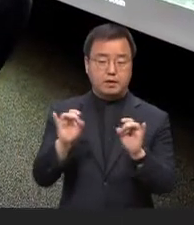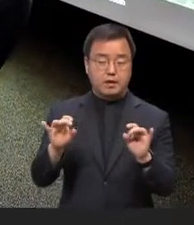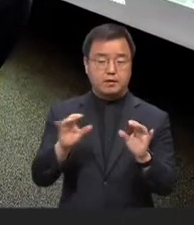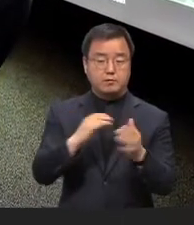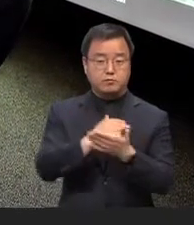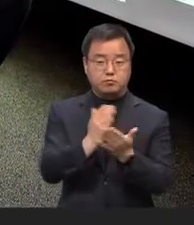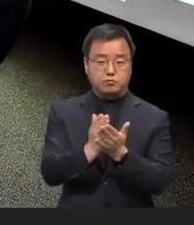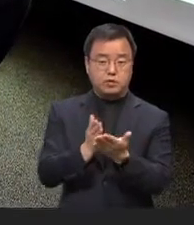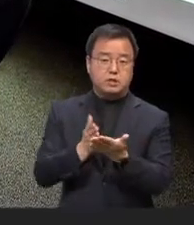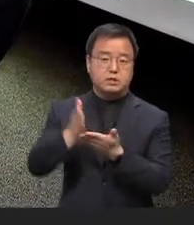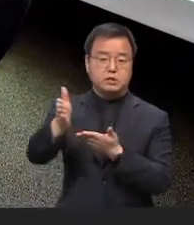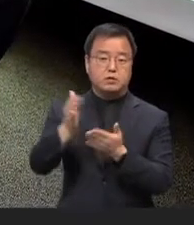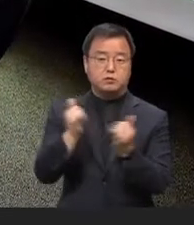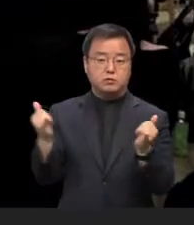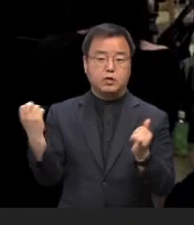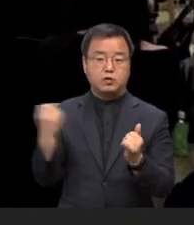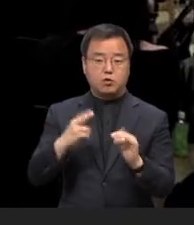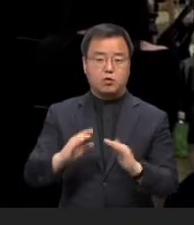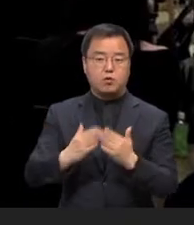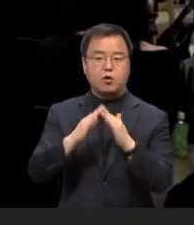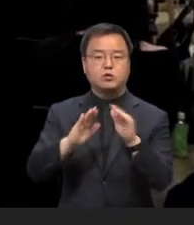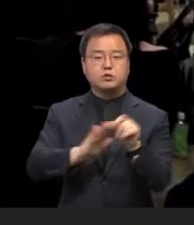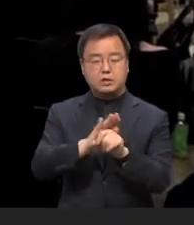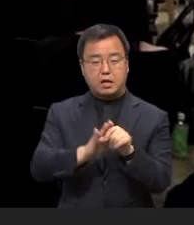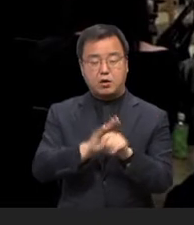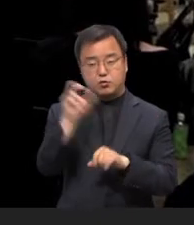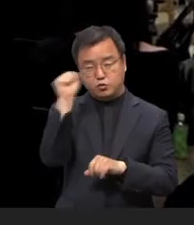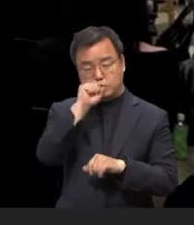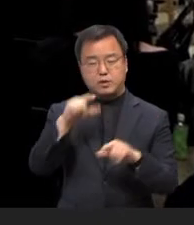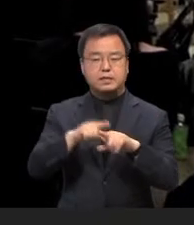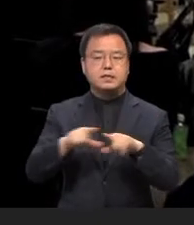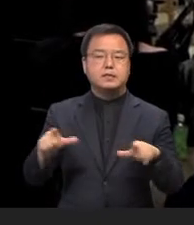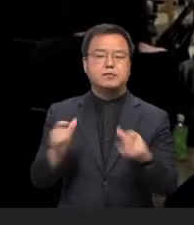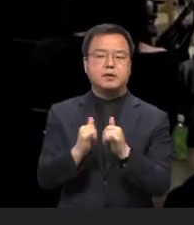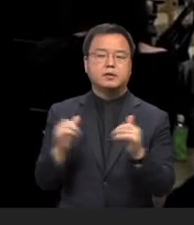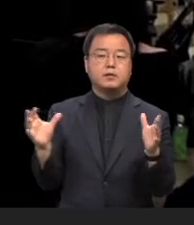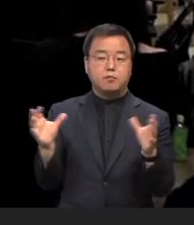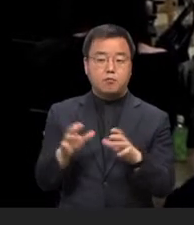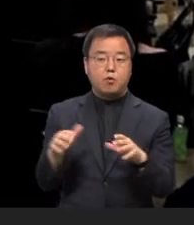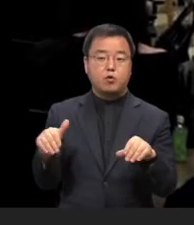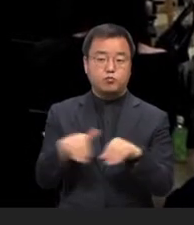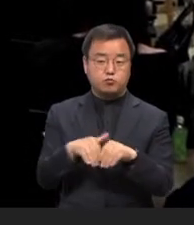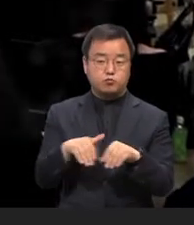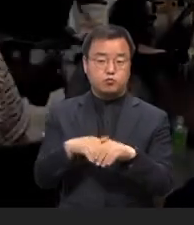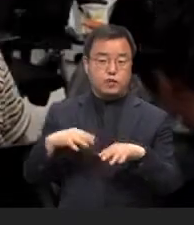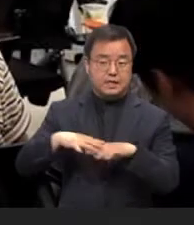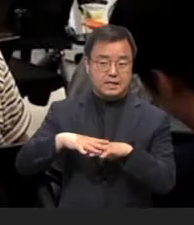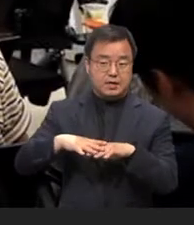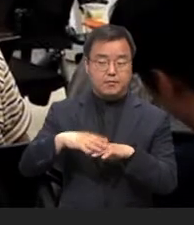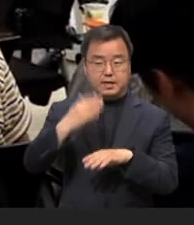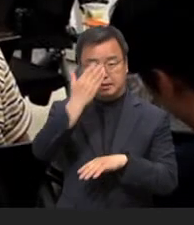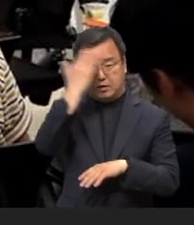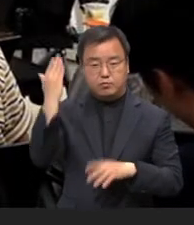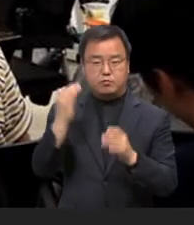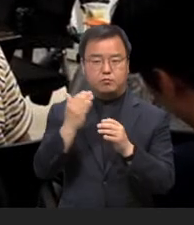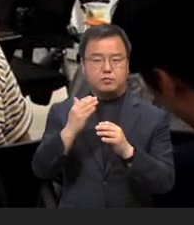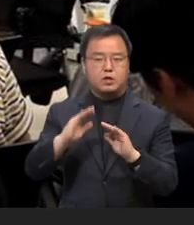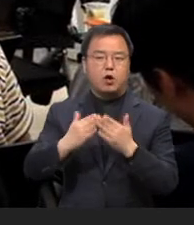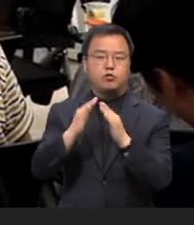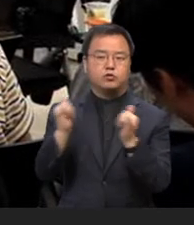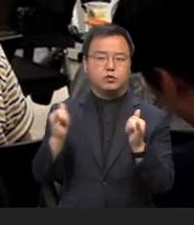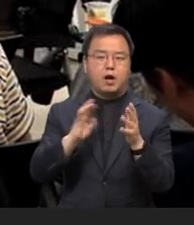전문가, 그리고 건축을 사랑하는 일반인이 모여 만든 문화 네트워크인 젊은 건축가 포럼이